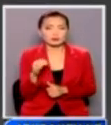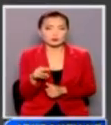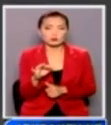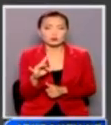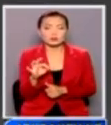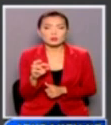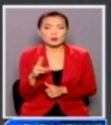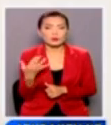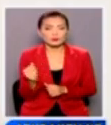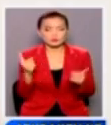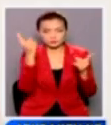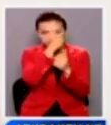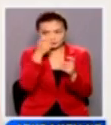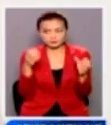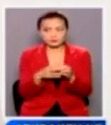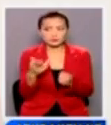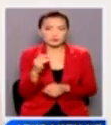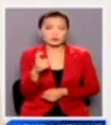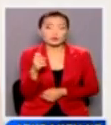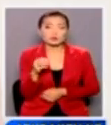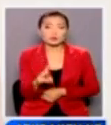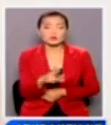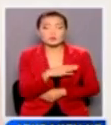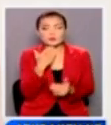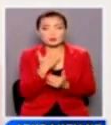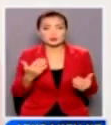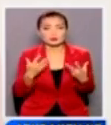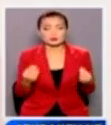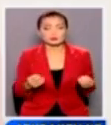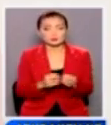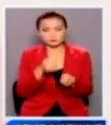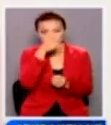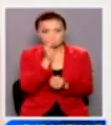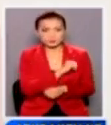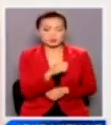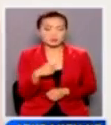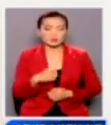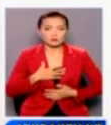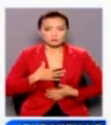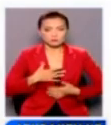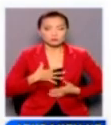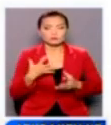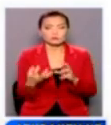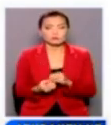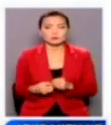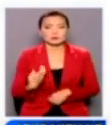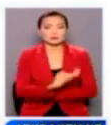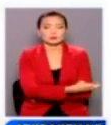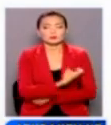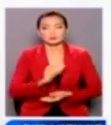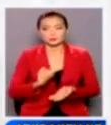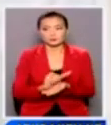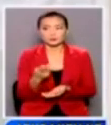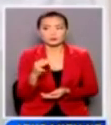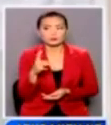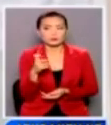Мусрепова. Как сообщили коллеги Дархана Дайырбека, в последние дни он не мог самостоятельно дышать и находился в реанимации.